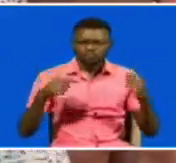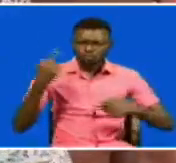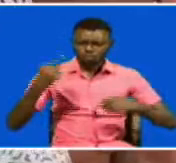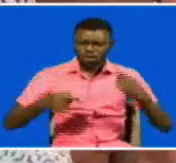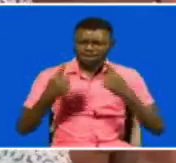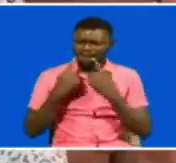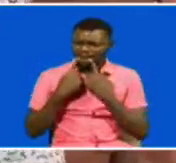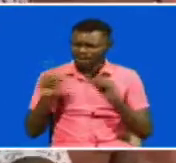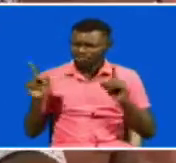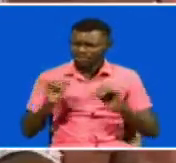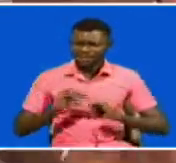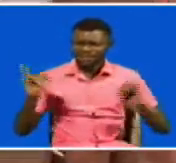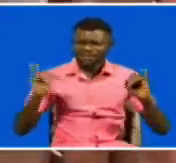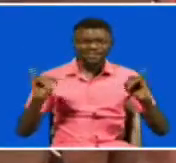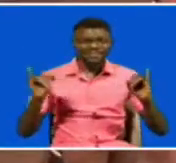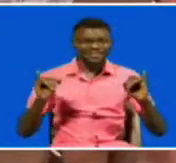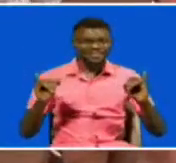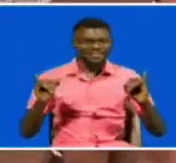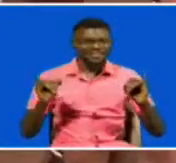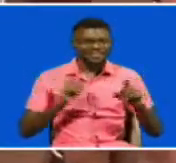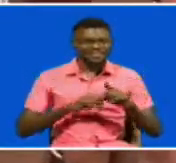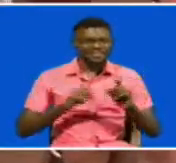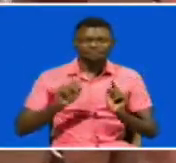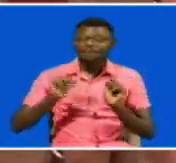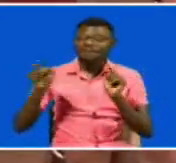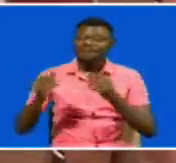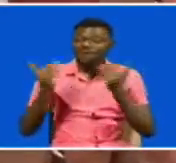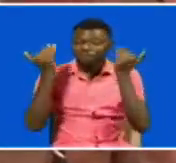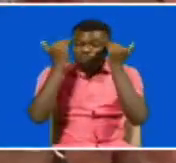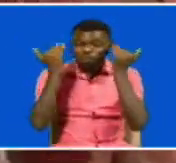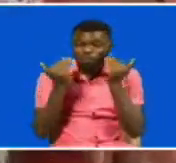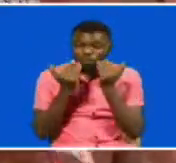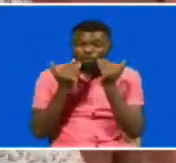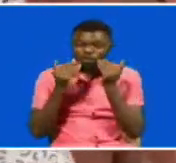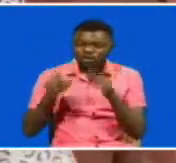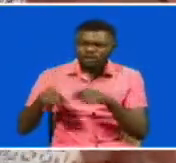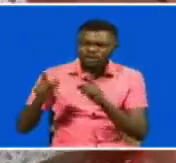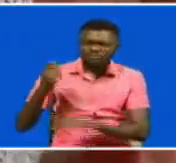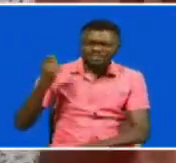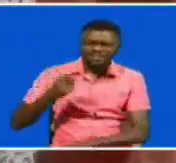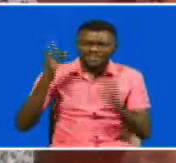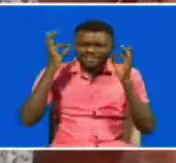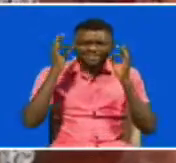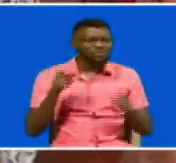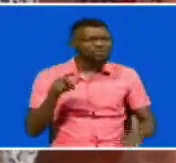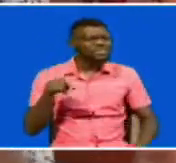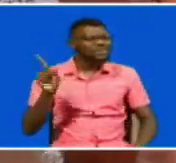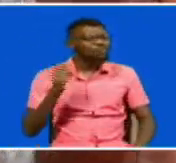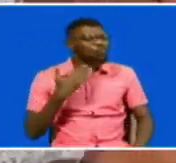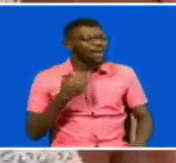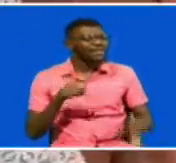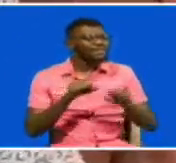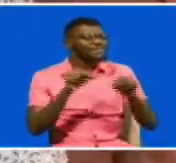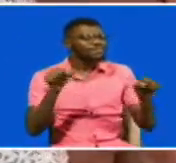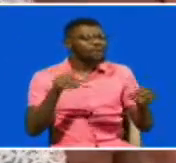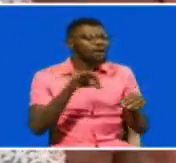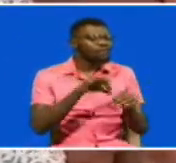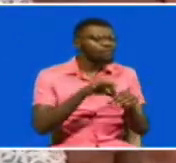alitangazwa. Ikawa wazi wakati tulienda kotini, kotini ikaamua. Sasa hii sava mnatuambia tufungue ni